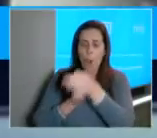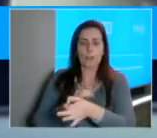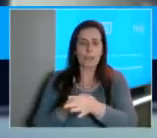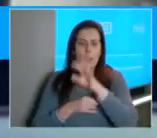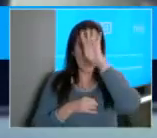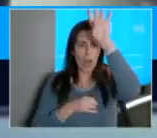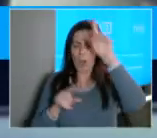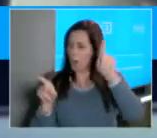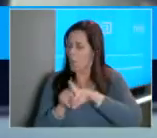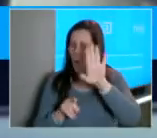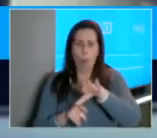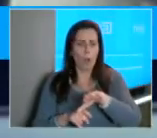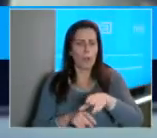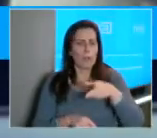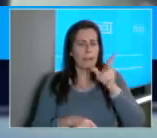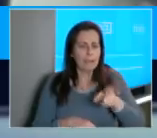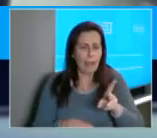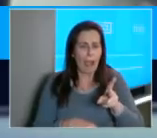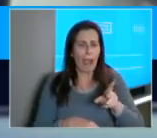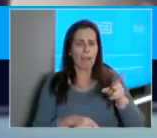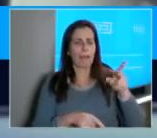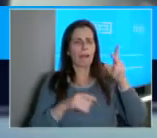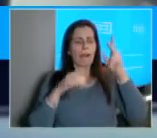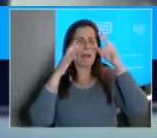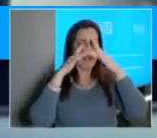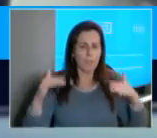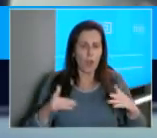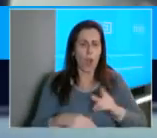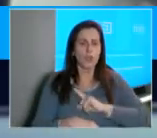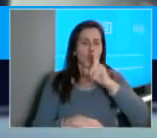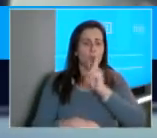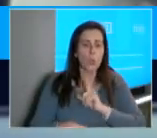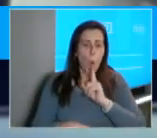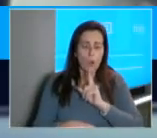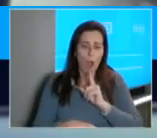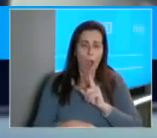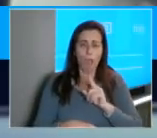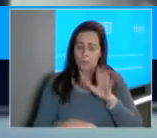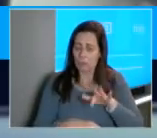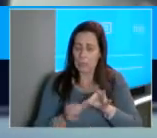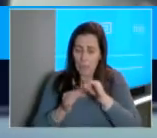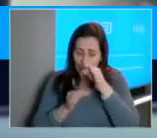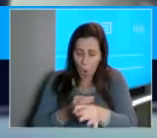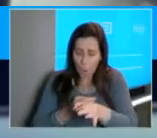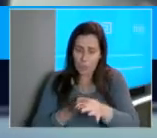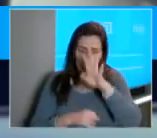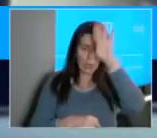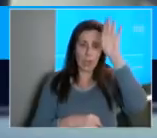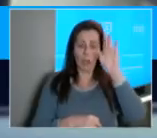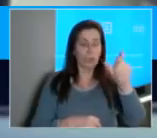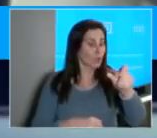כמו מה שקורה בסוריה, כמו מה שקורה בעיראק, ובמקומות רבים אחרים מסביב לנו במעגלים הקרובים והרחוקים. יהודה